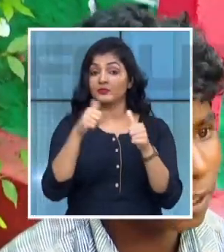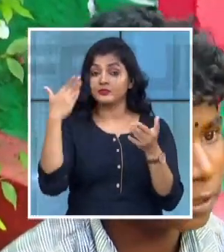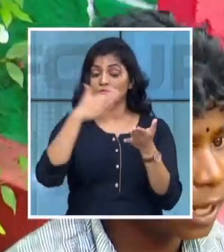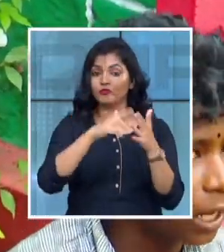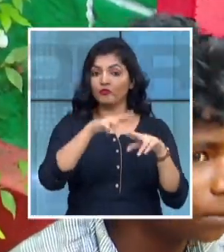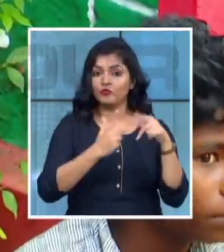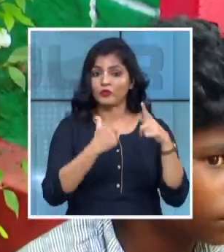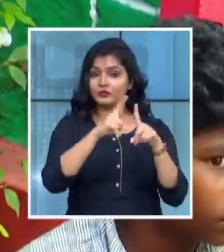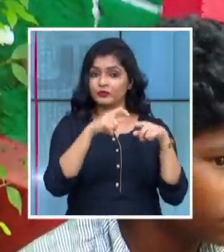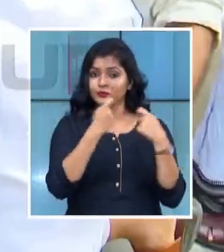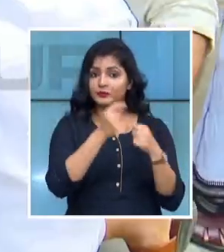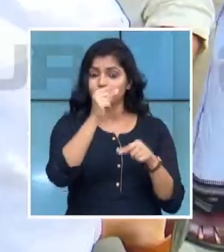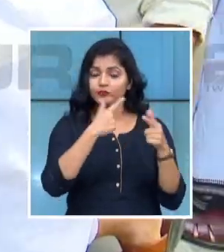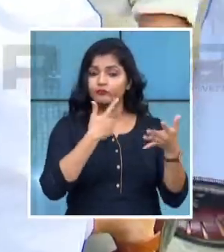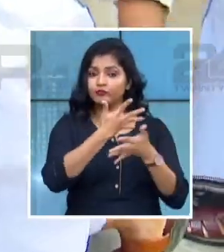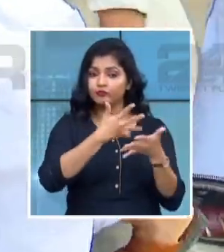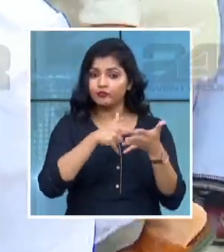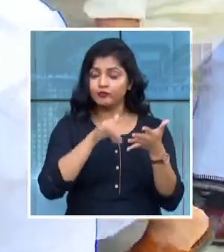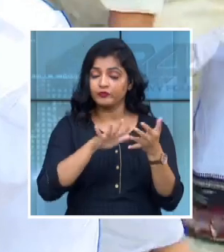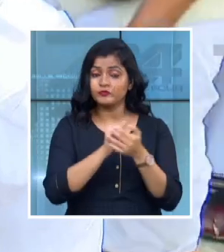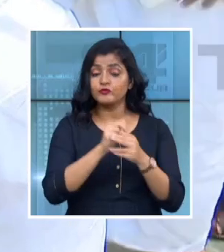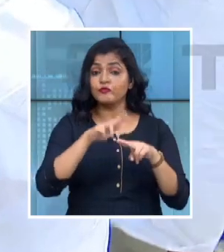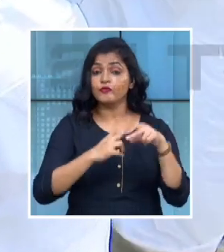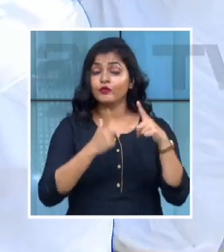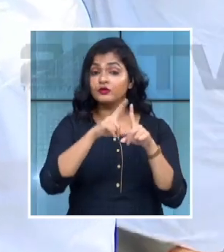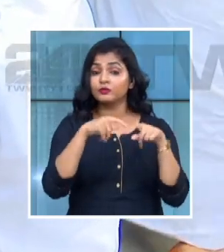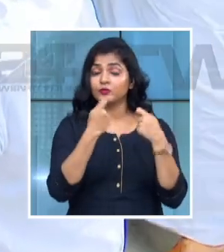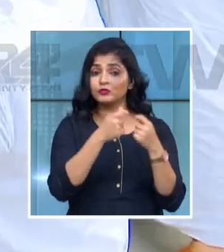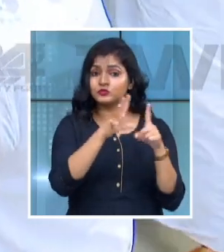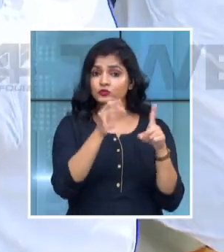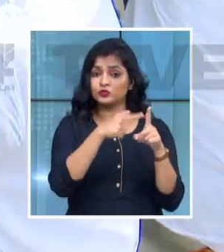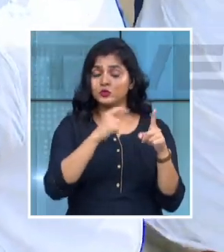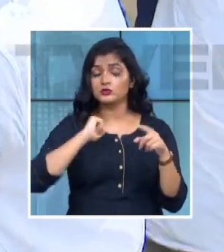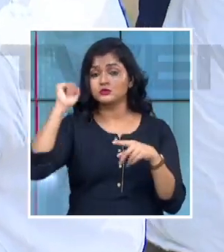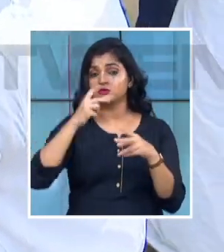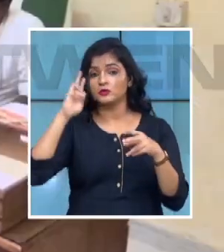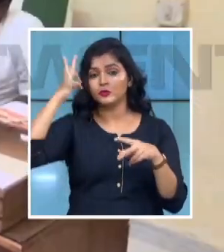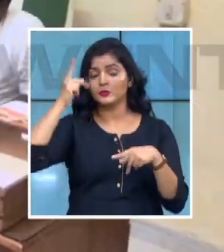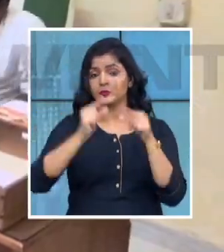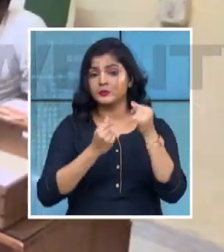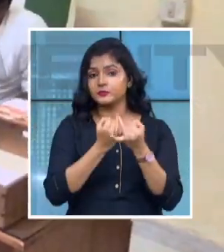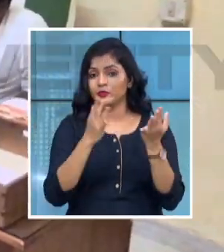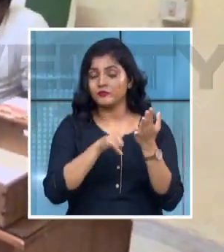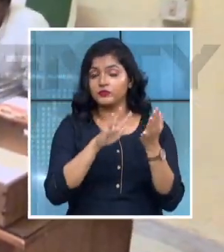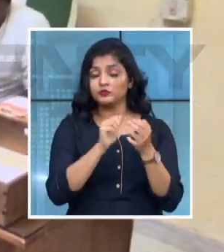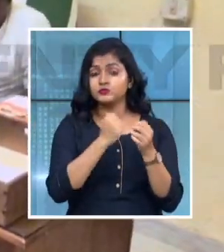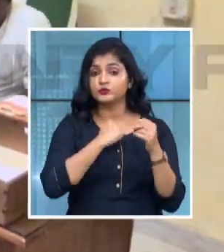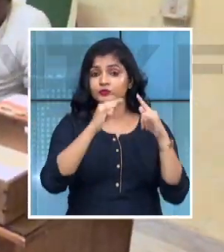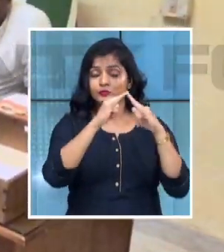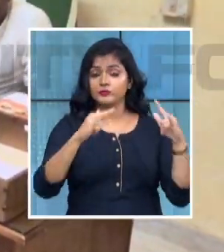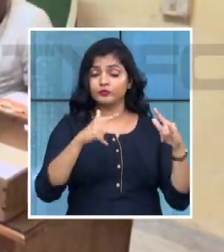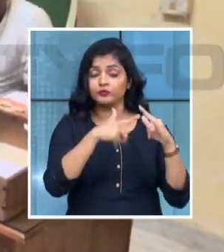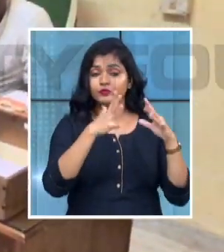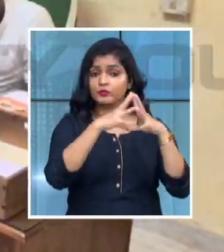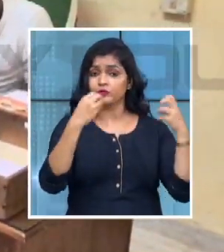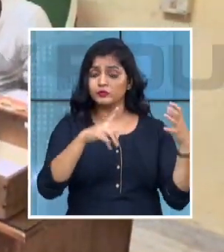ചർച്ച നടത്തുന്നുണ്ട്. വനംവകുപ്പിന്റെ ഭാഗത്തുനിന്നുണ്ടായ നടപടിക്കെതിരെ വലിയ പ്രതിഷേധമാണ് ഉയരുന്നത്. തങ്ങളുടെ കുടിലുകൾ